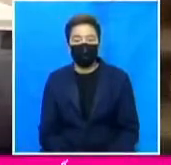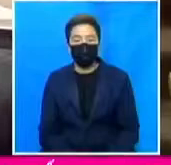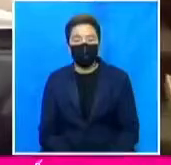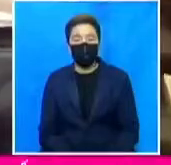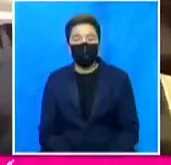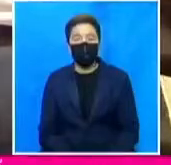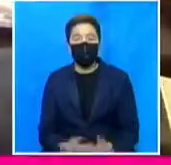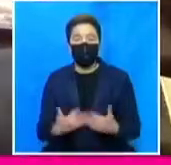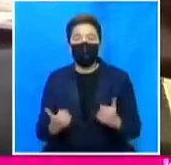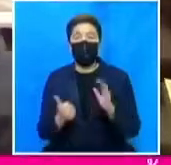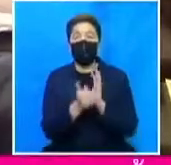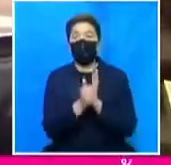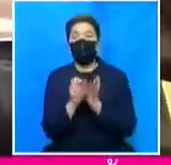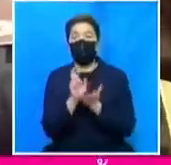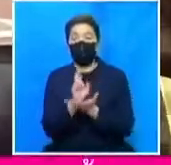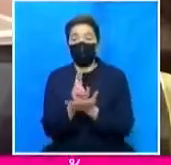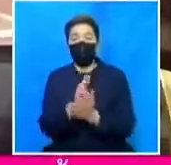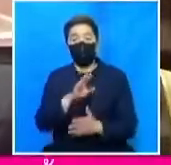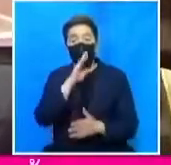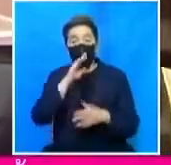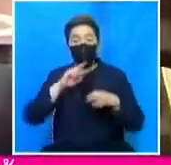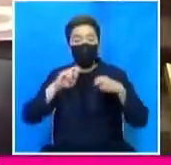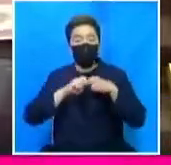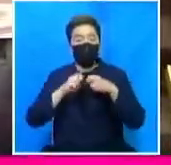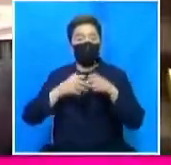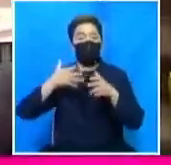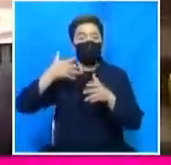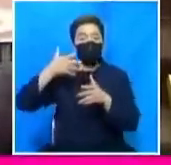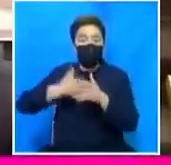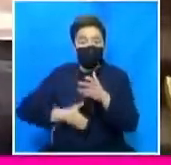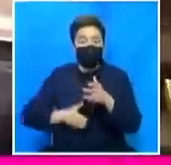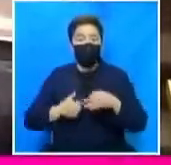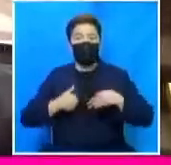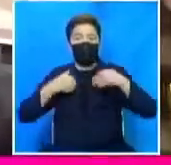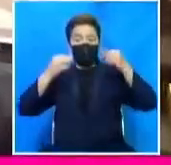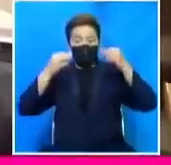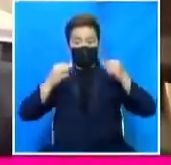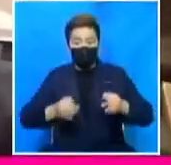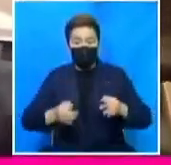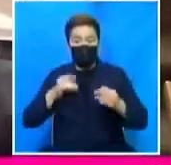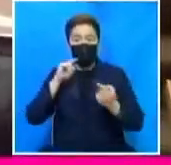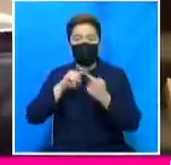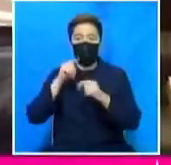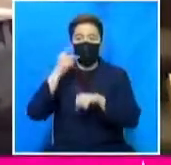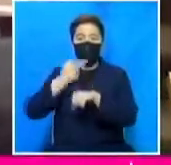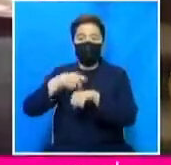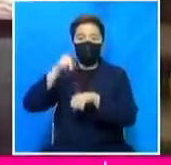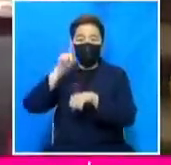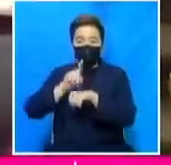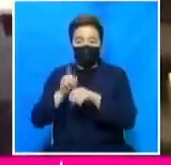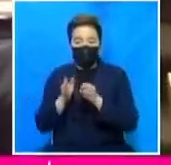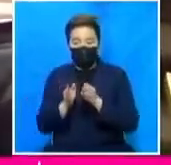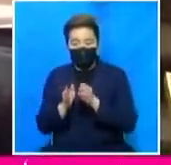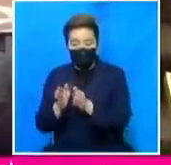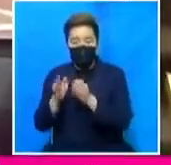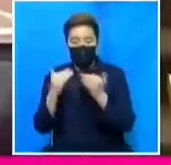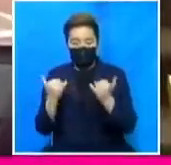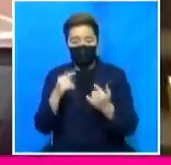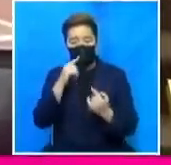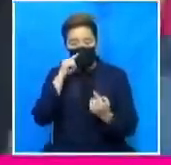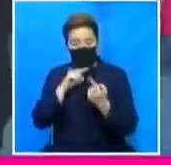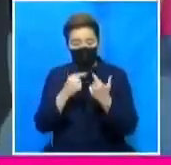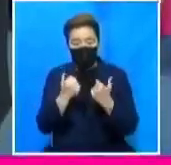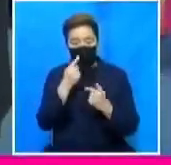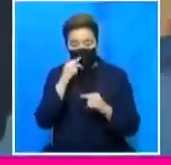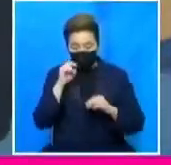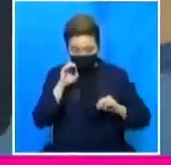ขณะออกรางวัลหากเกิดเหตุขัดข้องการตัดสินใจจะขึ้นอยู่กับประธานกรรมการในแต่ละครั้งนะคะทั้งนี้ก็เพื่อ